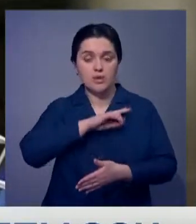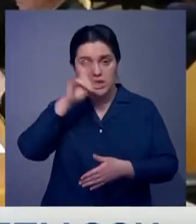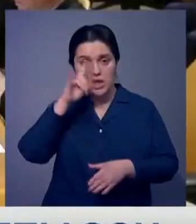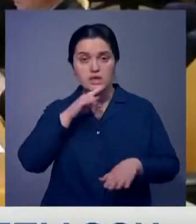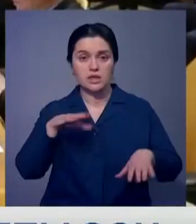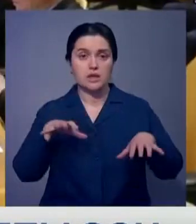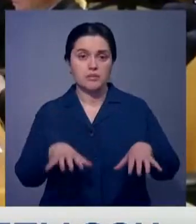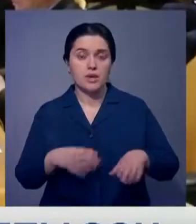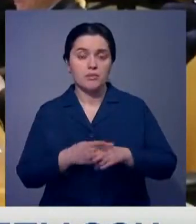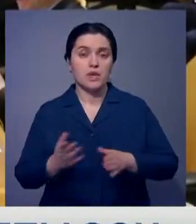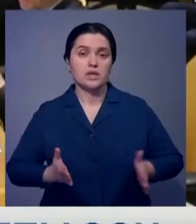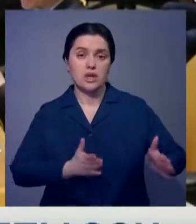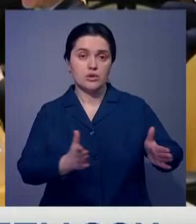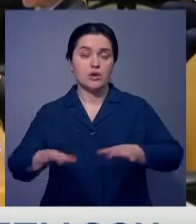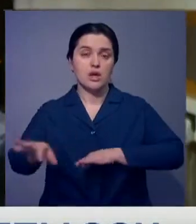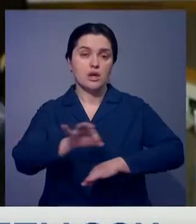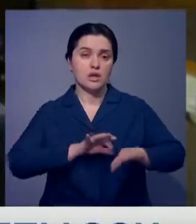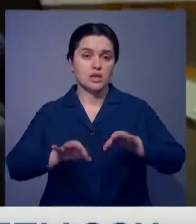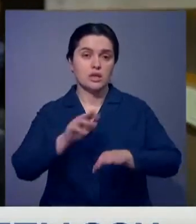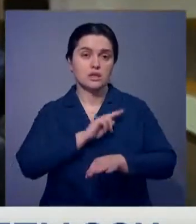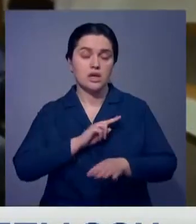по выработке дорожной карты сотрудничества.